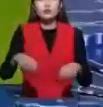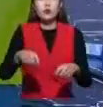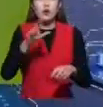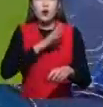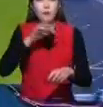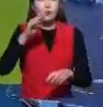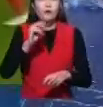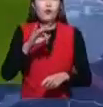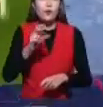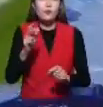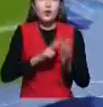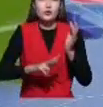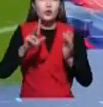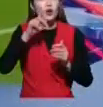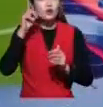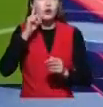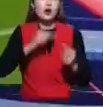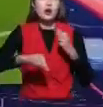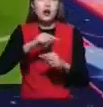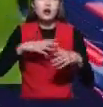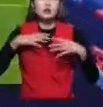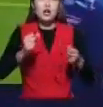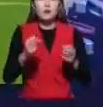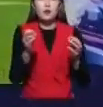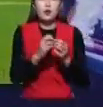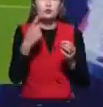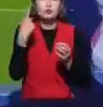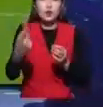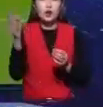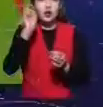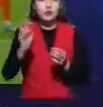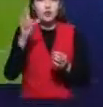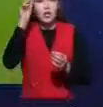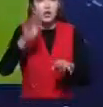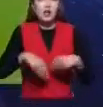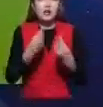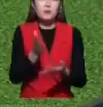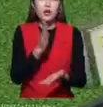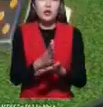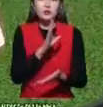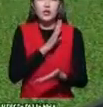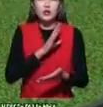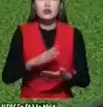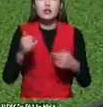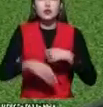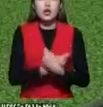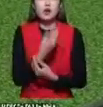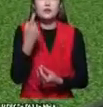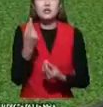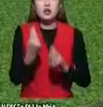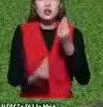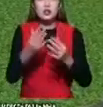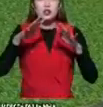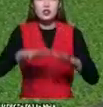Forbes 83 жастағы кәсіпкердің байлығын 10,1 миллиард долларға бағалайды. Жаңа тегін X5